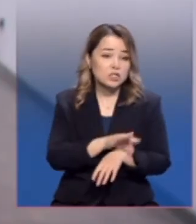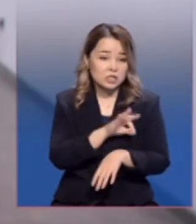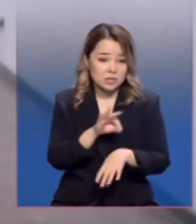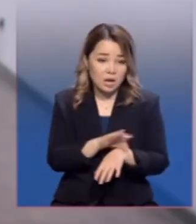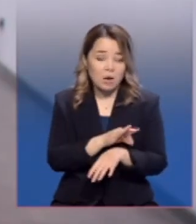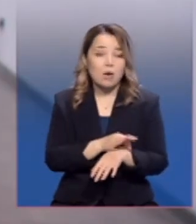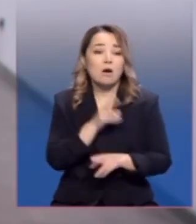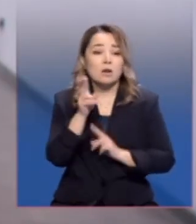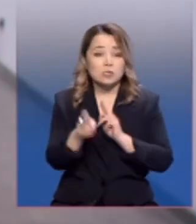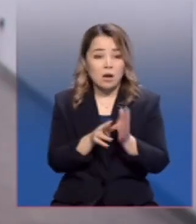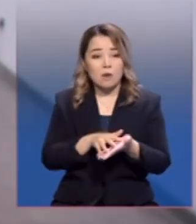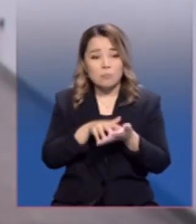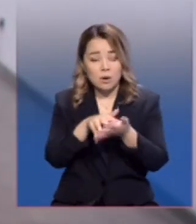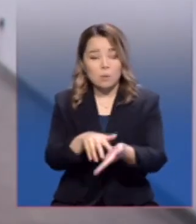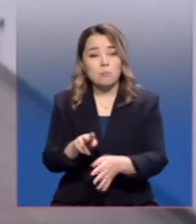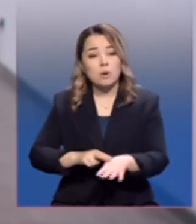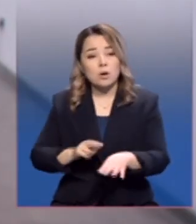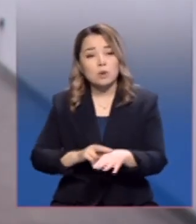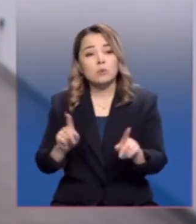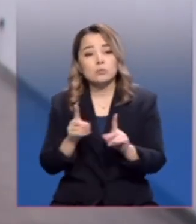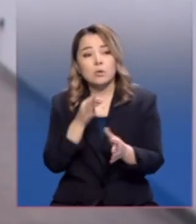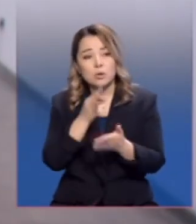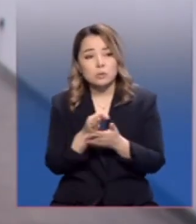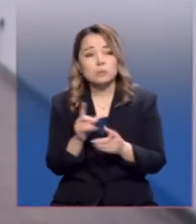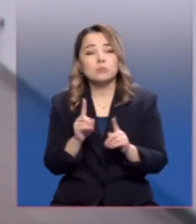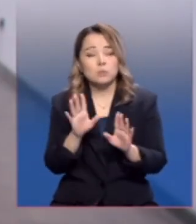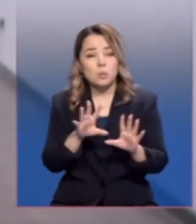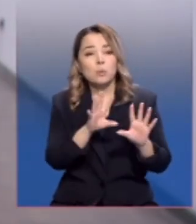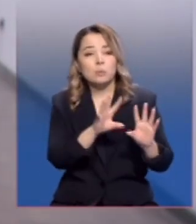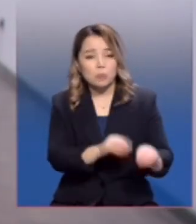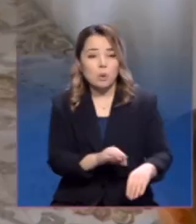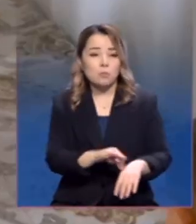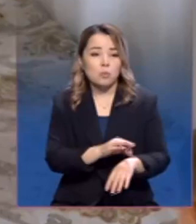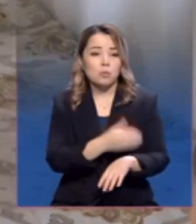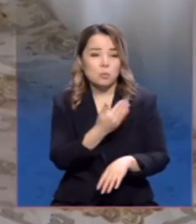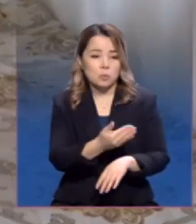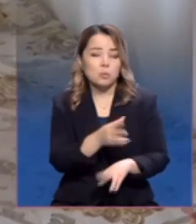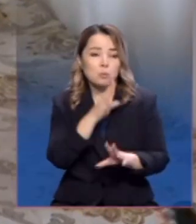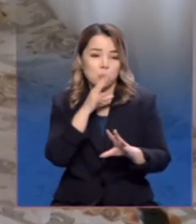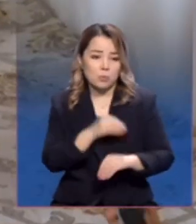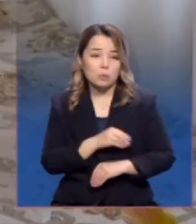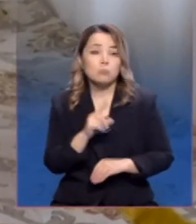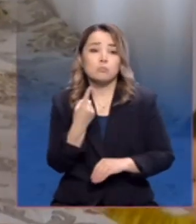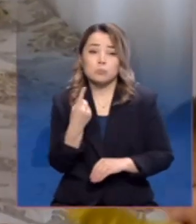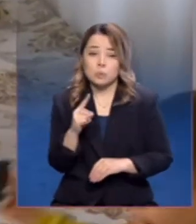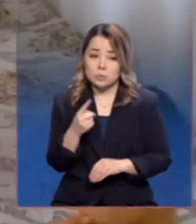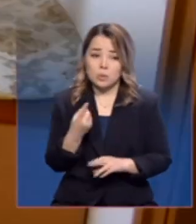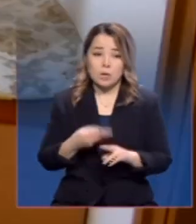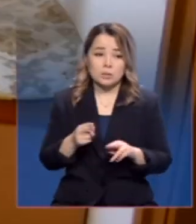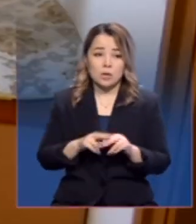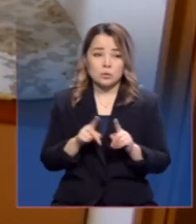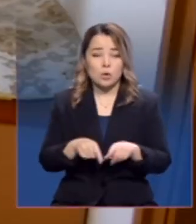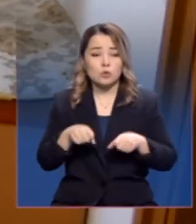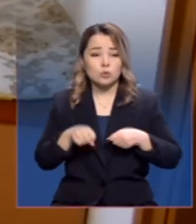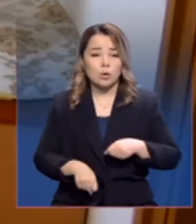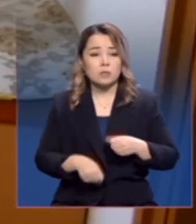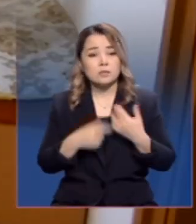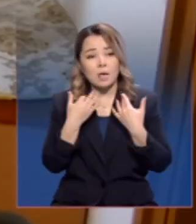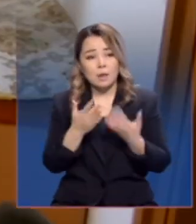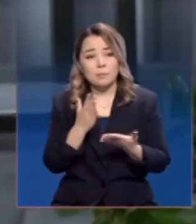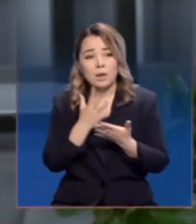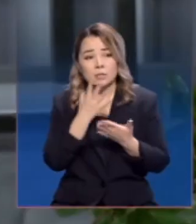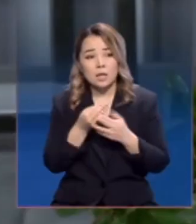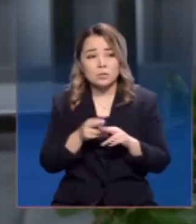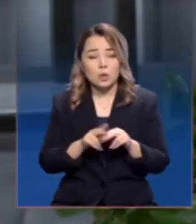шағымдаған кезде полиция қызметкерлері не дейді? Не аласың? Күйеуің ғой. Әйелдердің құқығын талап етуге кедергі келтіретін нормалар да бар